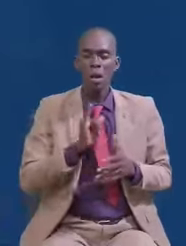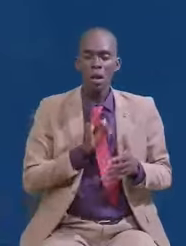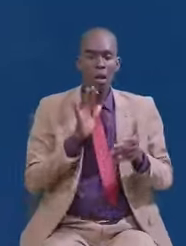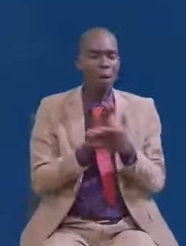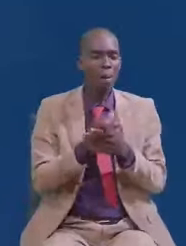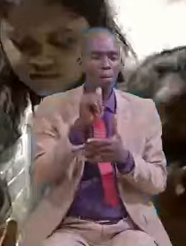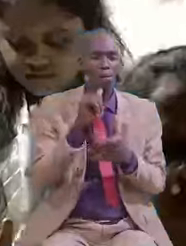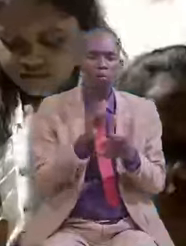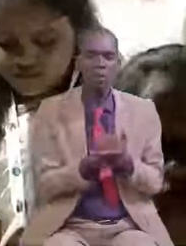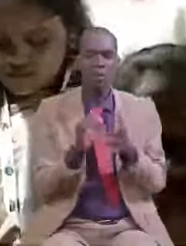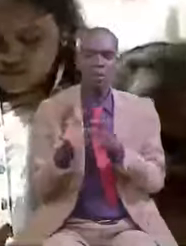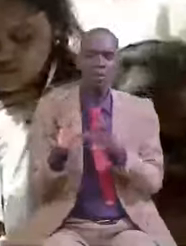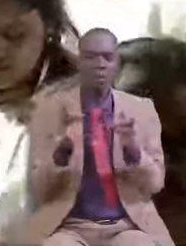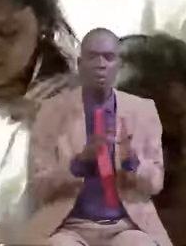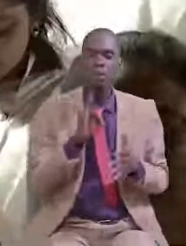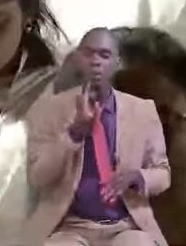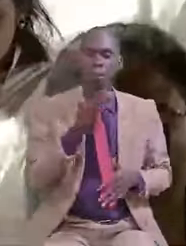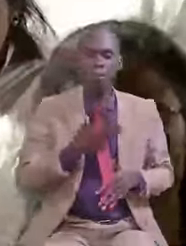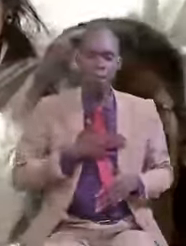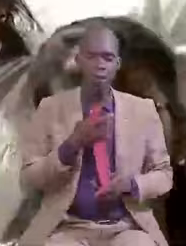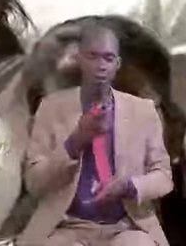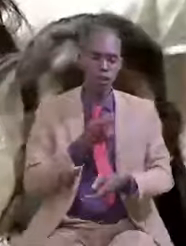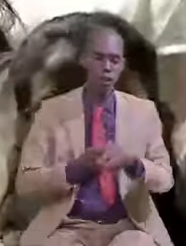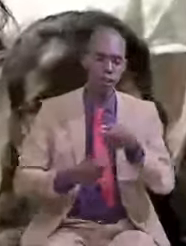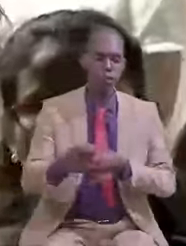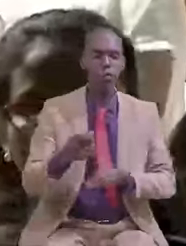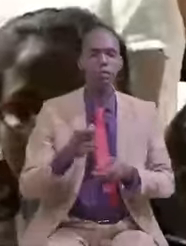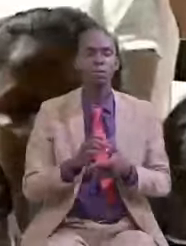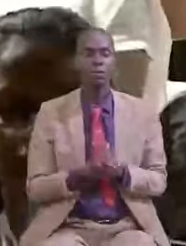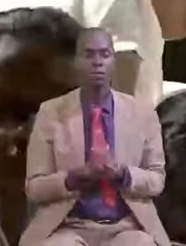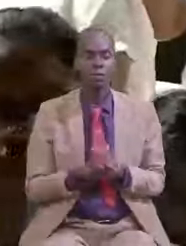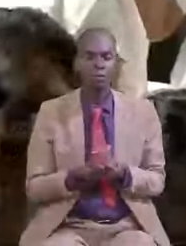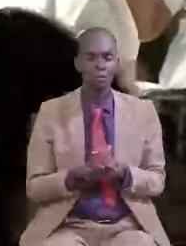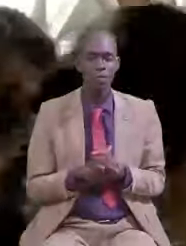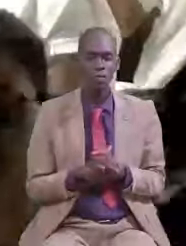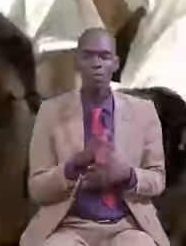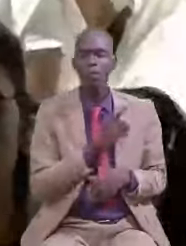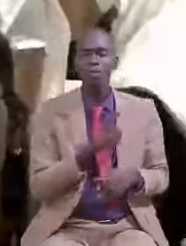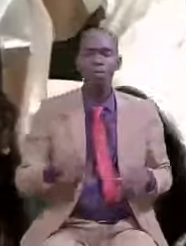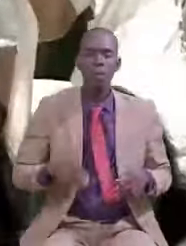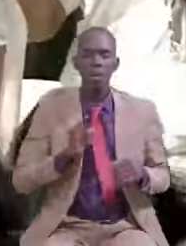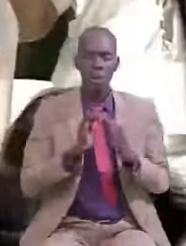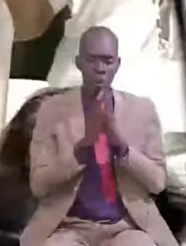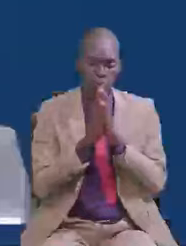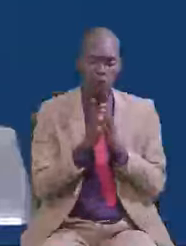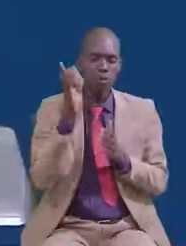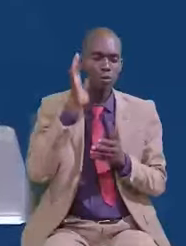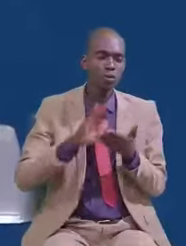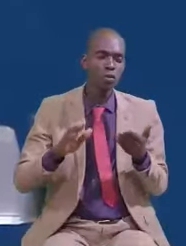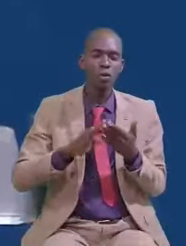Je crois que Jésus est mon substitut. Seigneur, je prie que tu pardonnes tous leurs péchés,